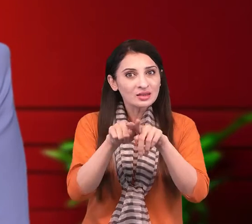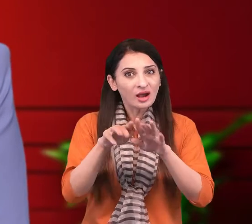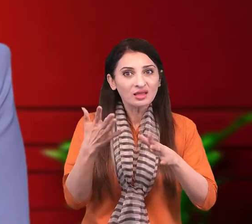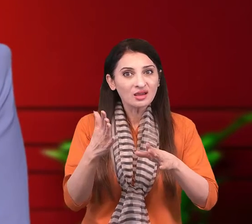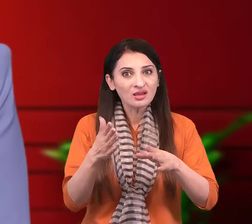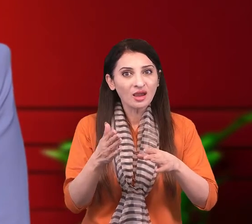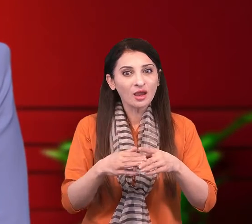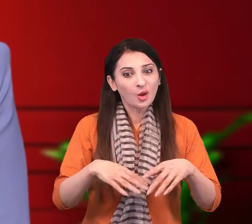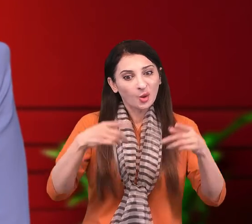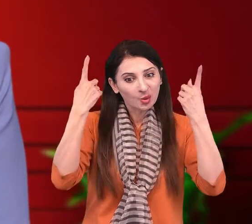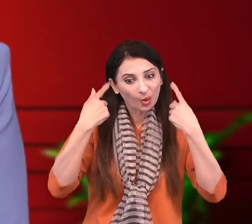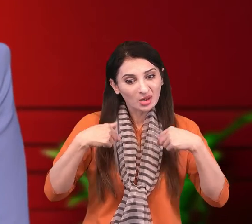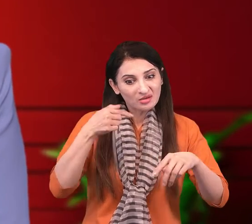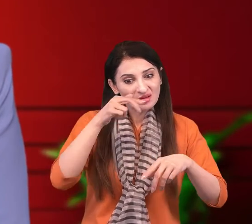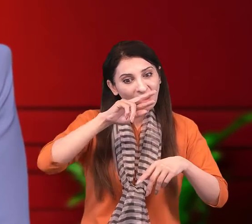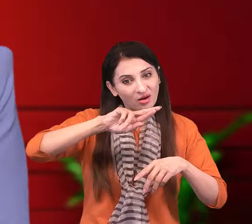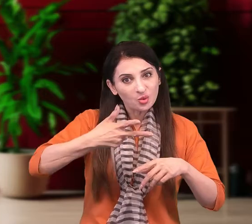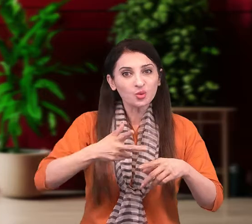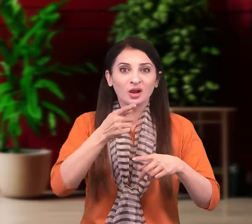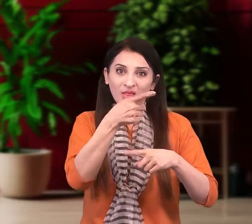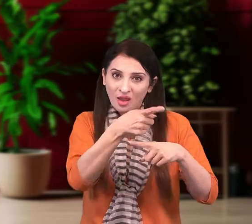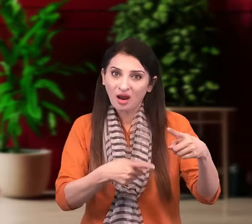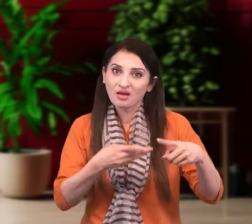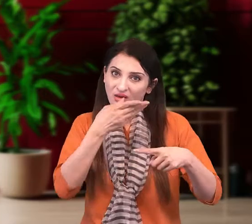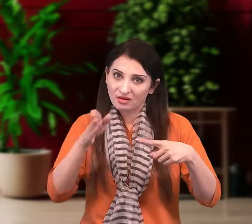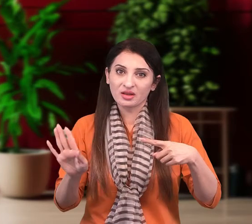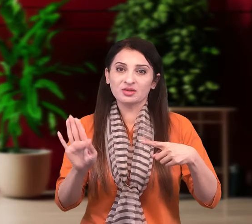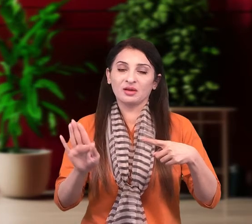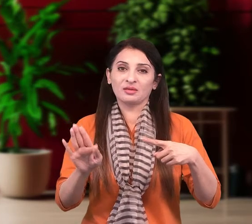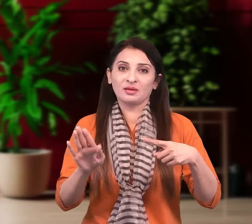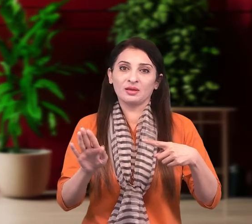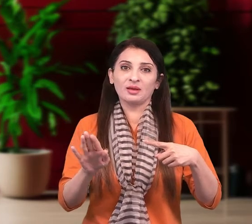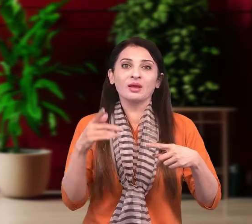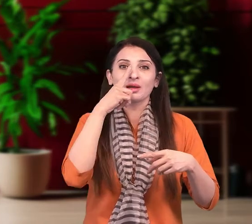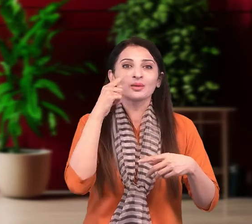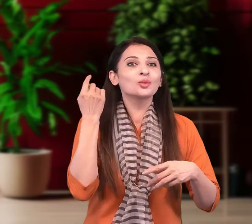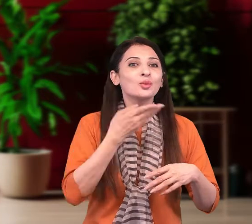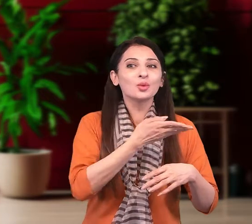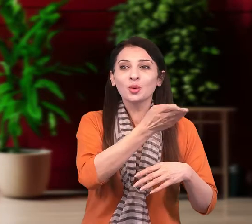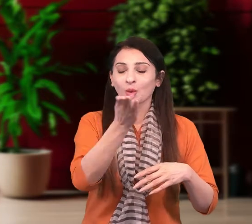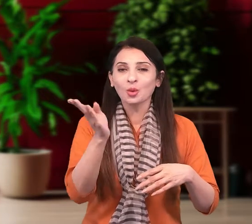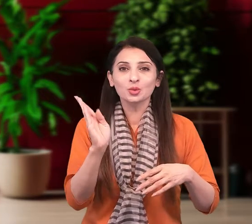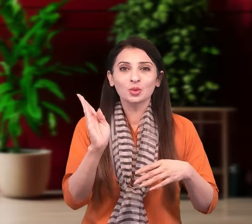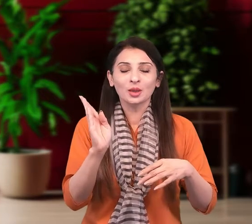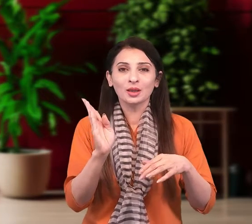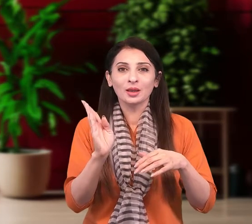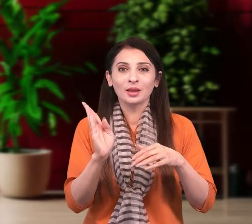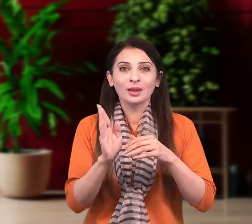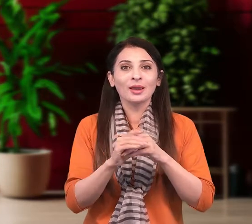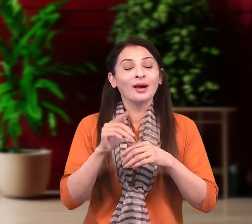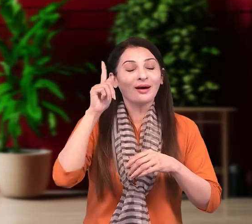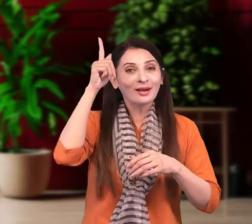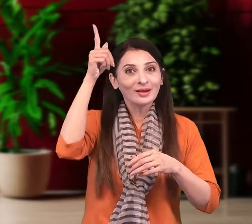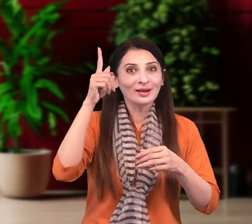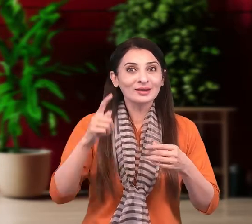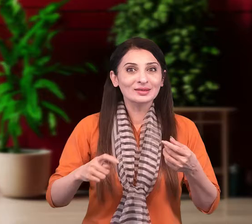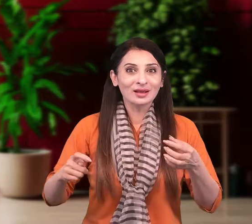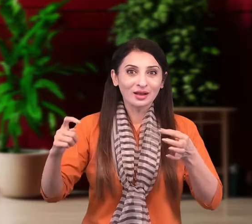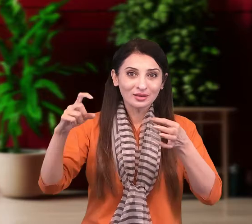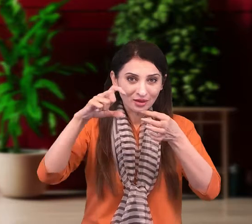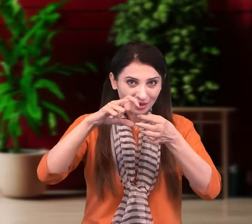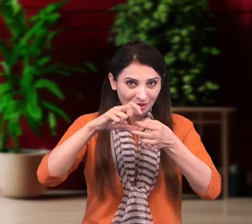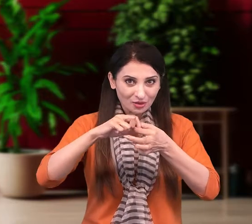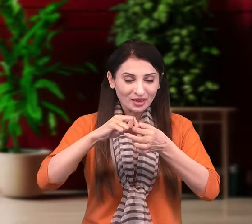इस सिलसिले में to do the research on shame I made the page and I wanted to know the relationship that humans have